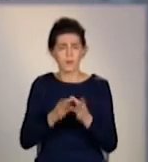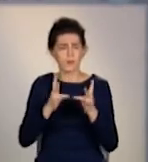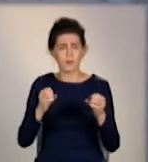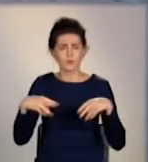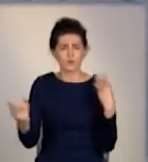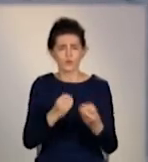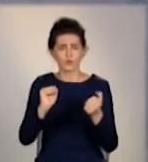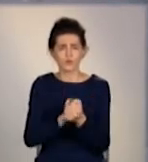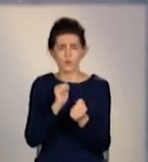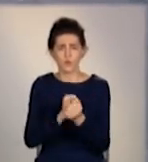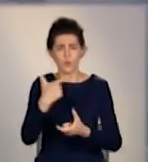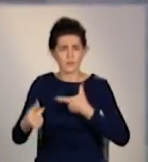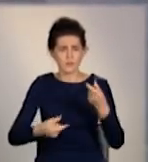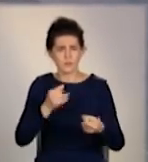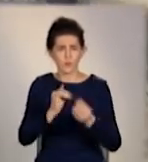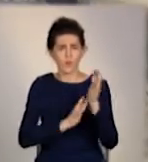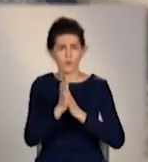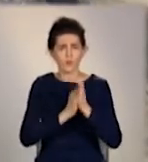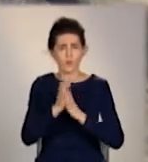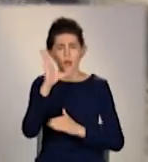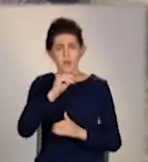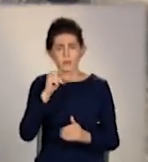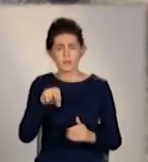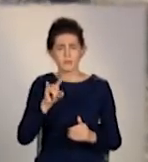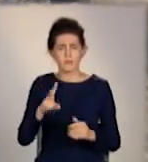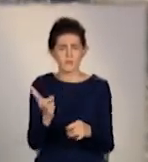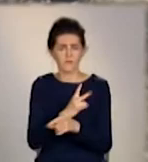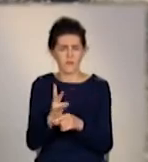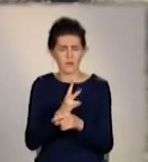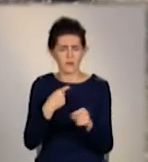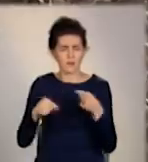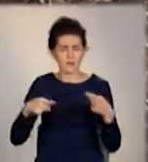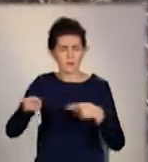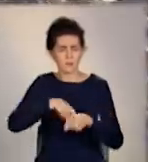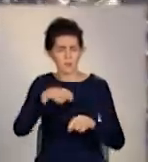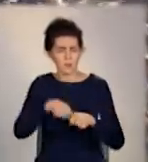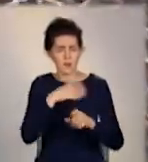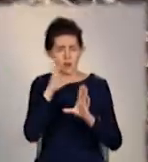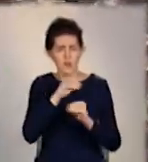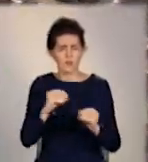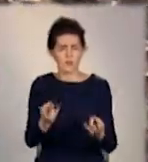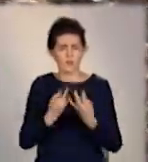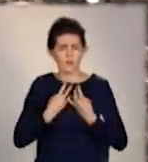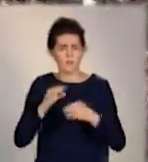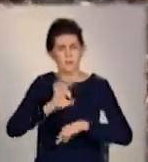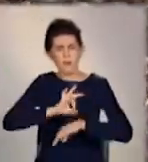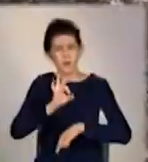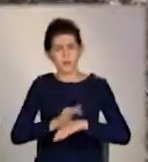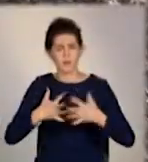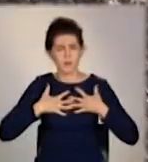сухе листя та рослинність, адже в диму багато шкідливих речовин, які можуть викликати серйозні